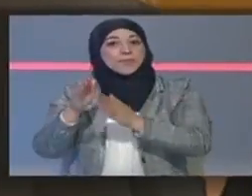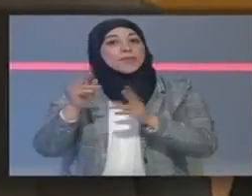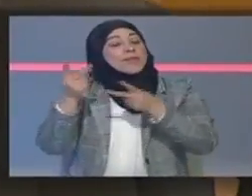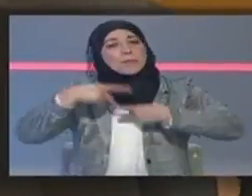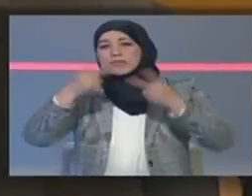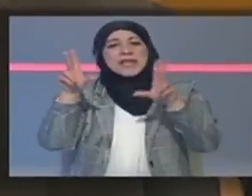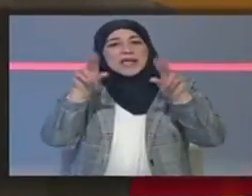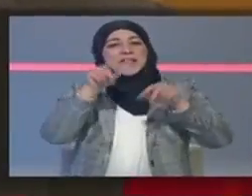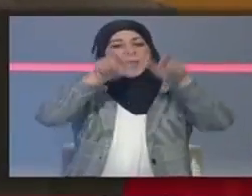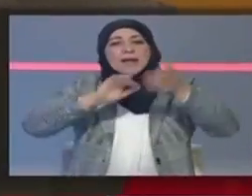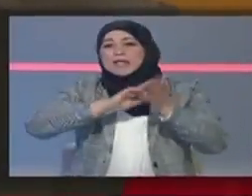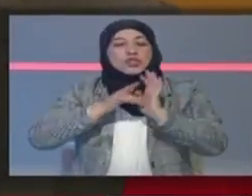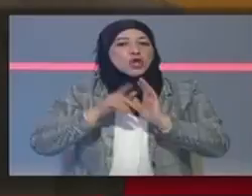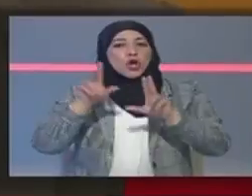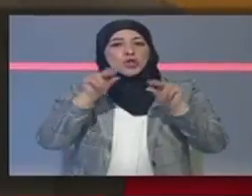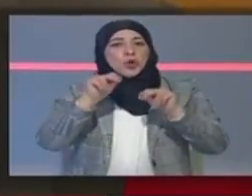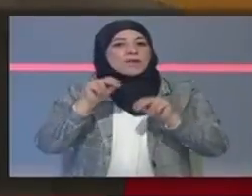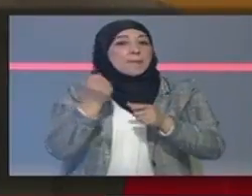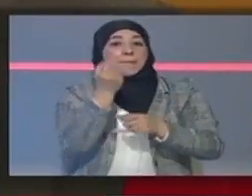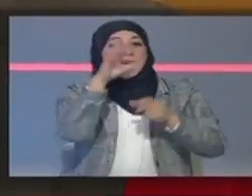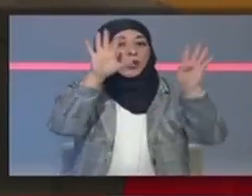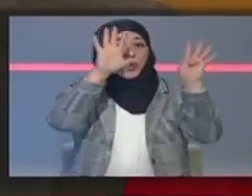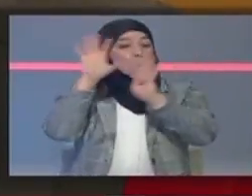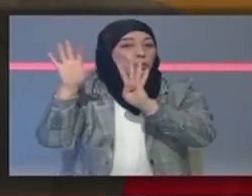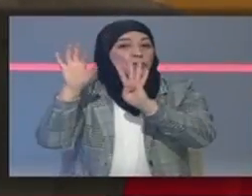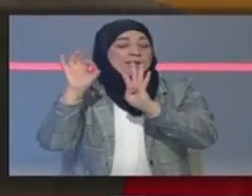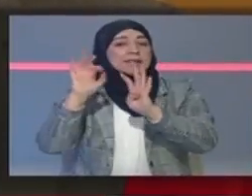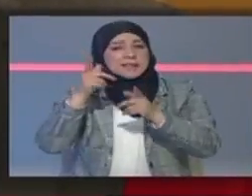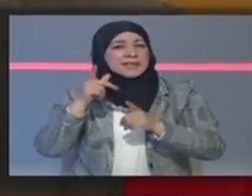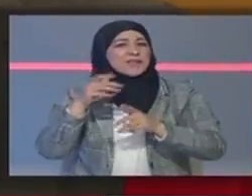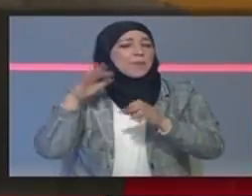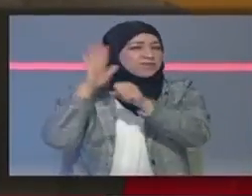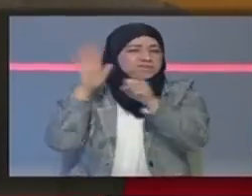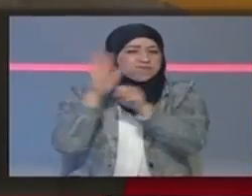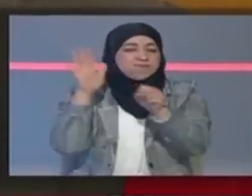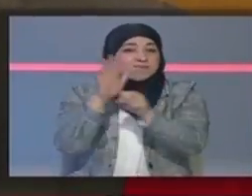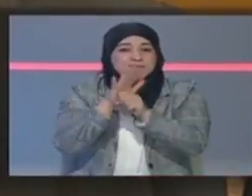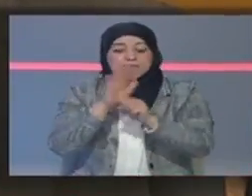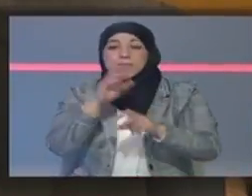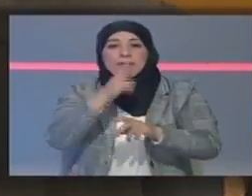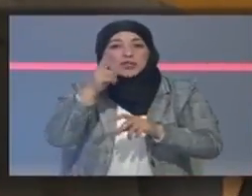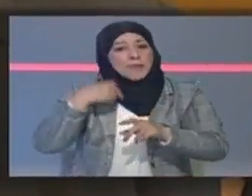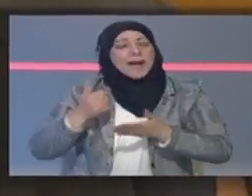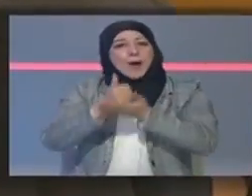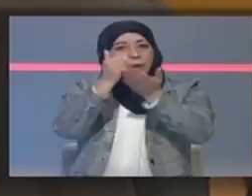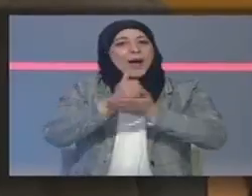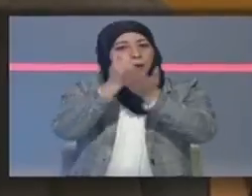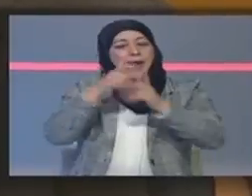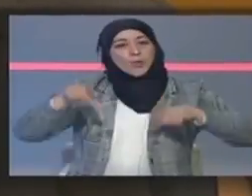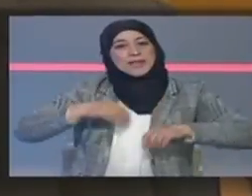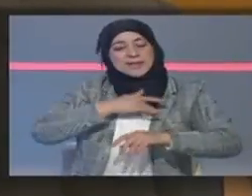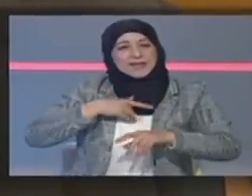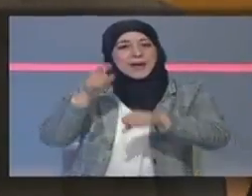وكما الناس الكل وانه فما ضغط كبير على رقم 190، فقمنا بالمبادره هذه بالتعاون مع وزاره الصحه انه بلديه